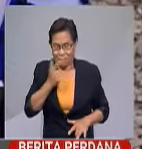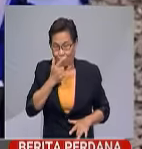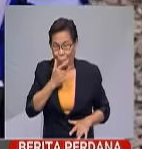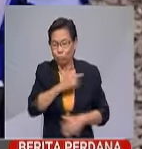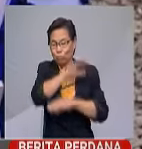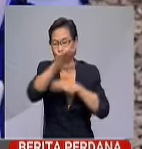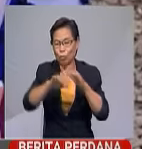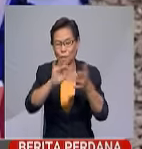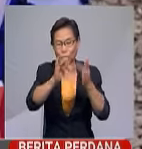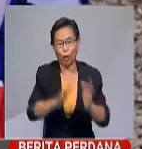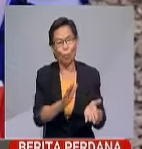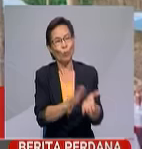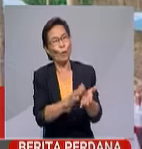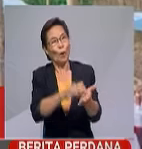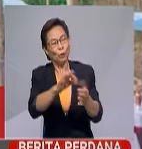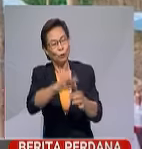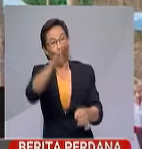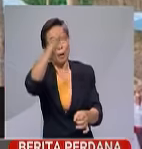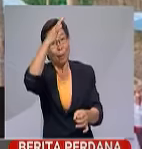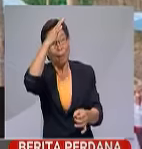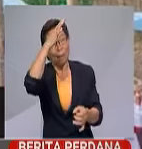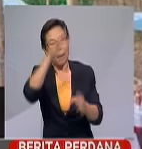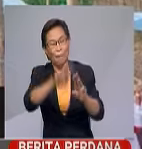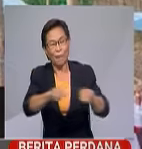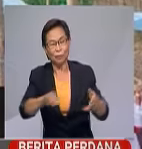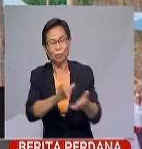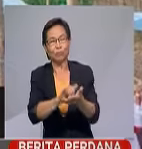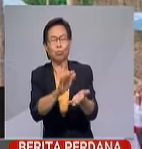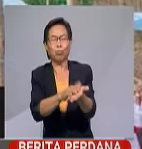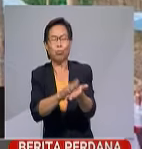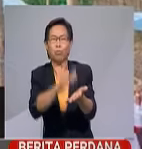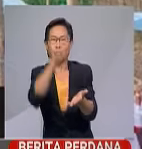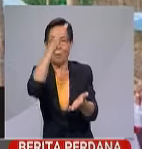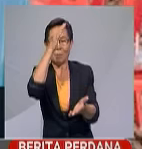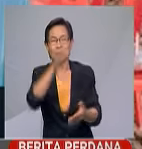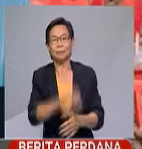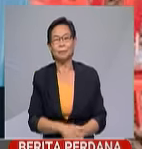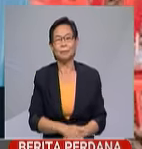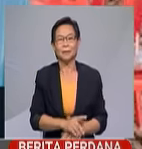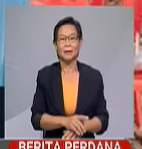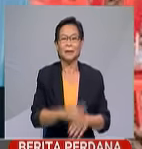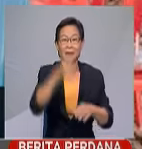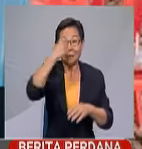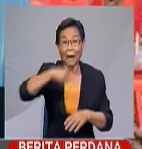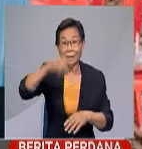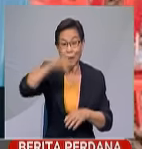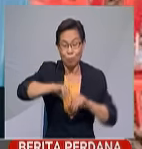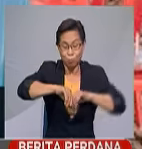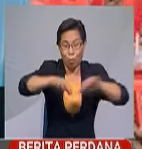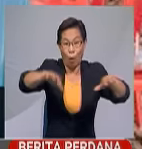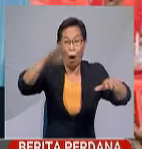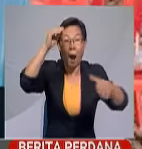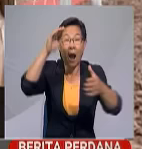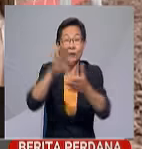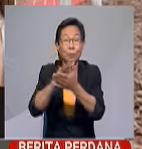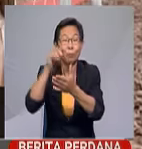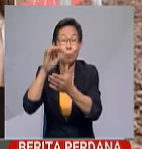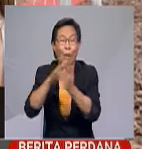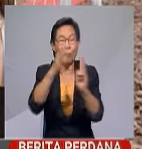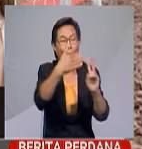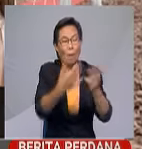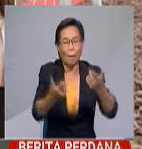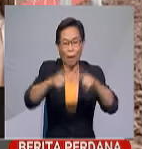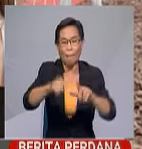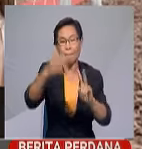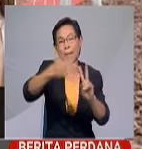Rata-rata netizen memuji semangat ayah pelajar tersebut. Ini pula di Thailand, dular pasangan pengantin yang melangsungkan